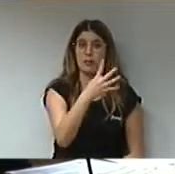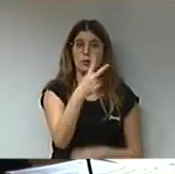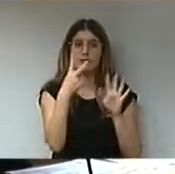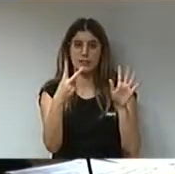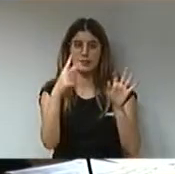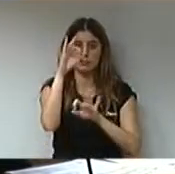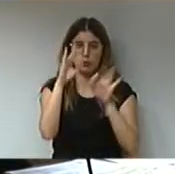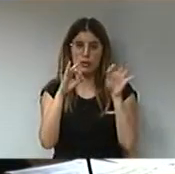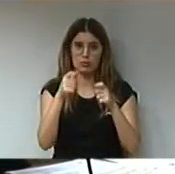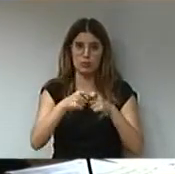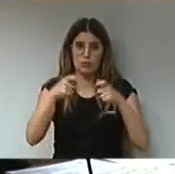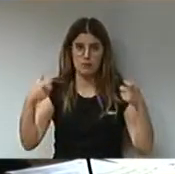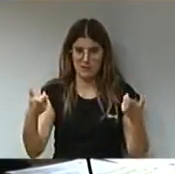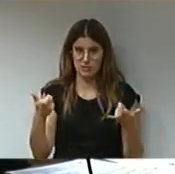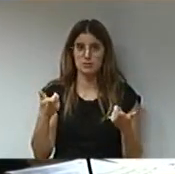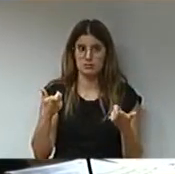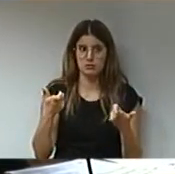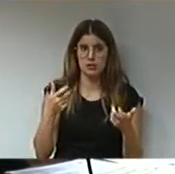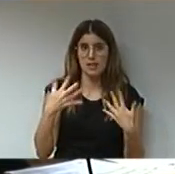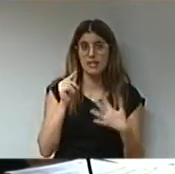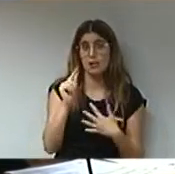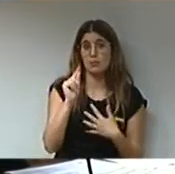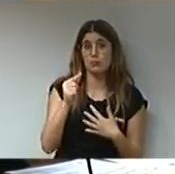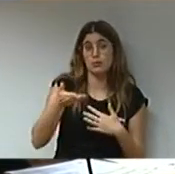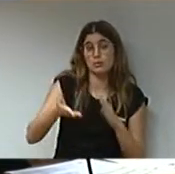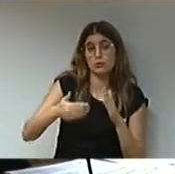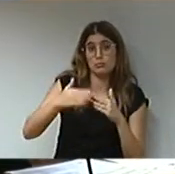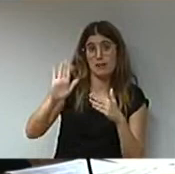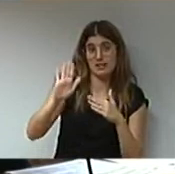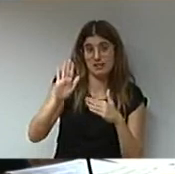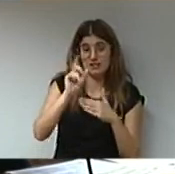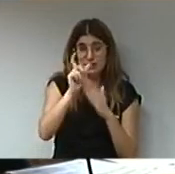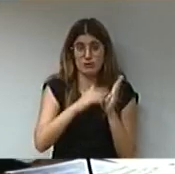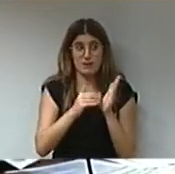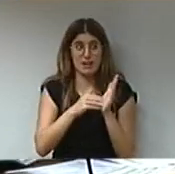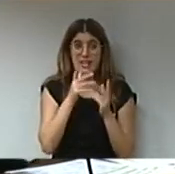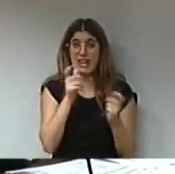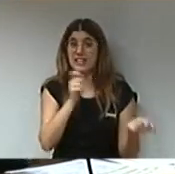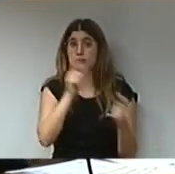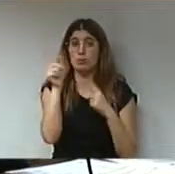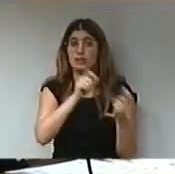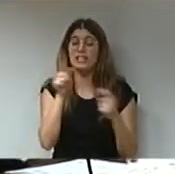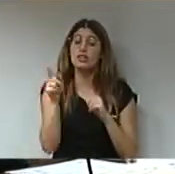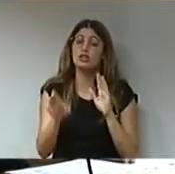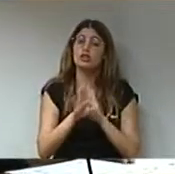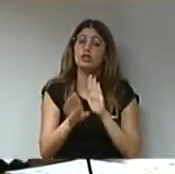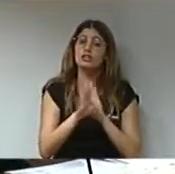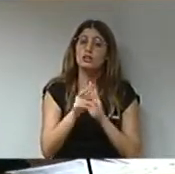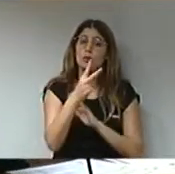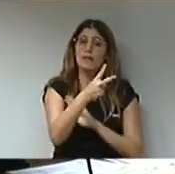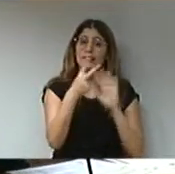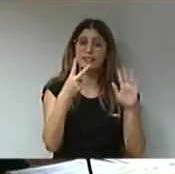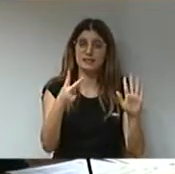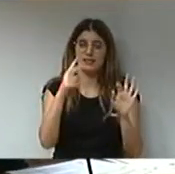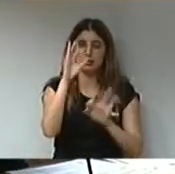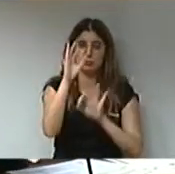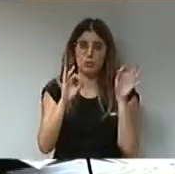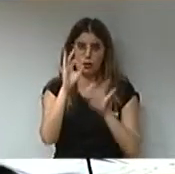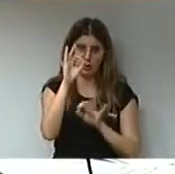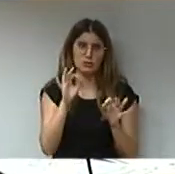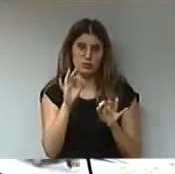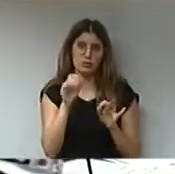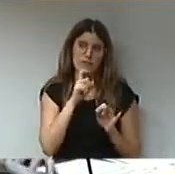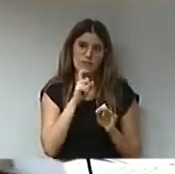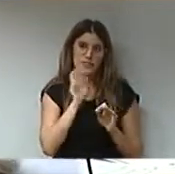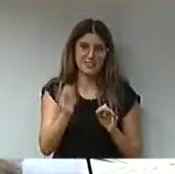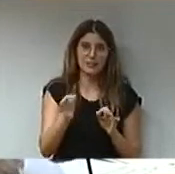10 punts més que la mitjana d'Espanya. En el que portem del 22, les exportacions segueixen creixent un 26%, malgrat les dificultats. En la